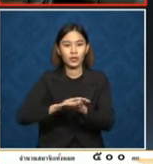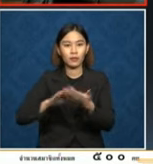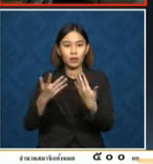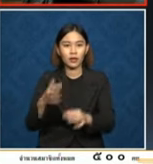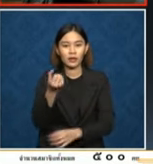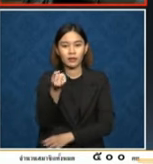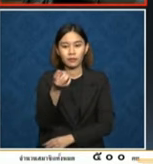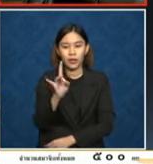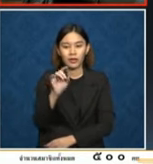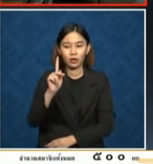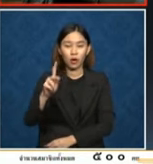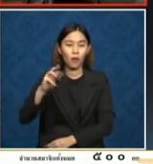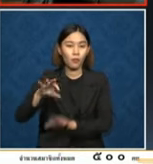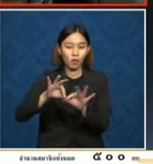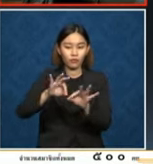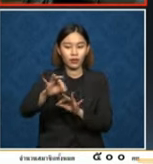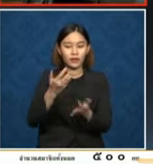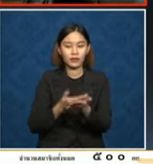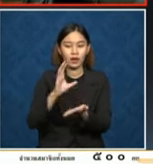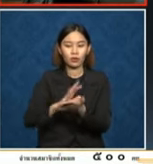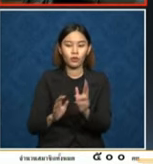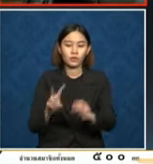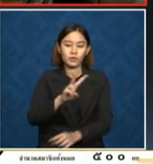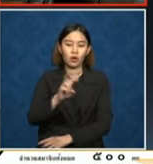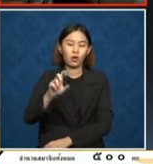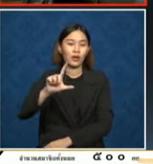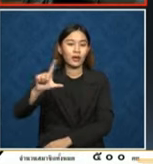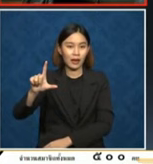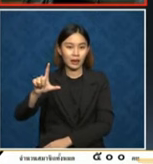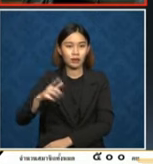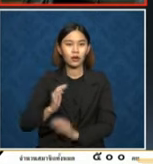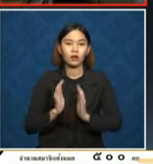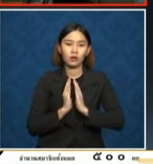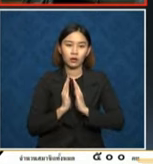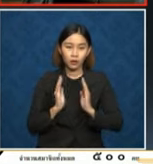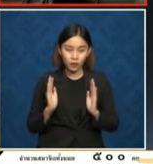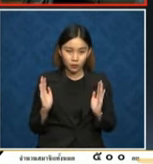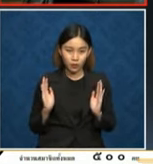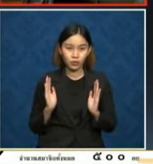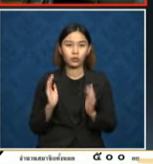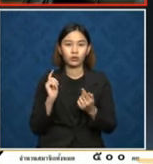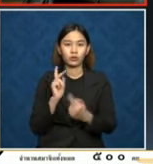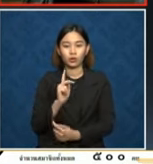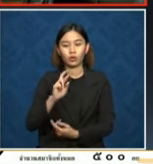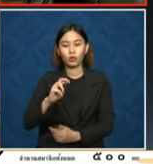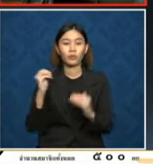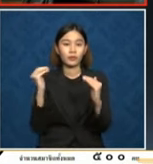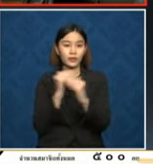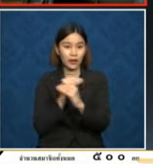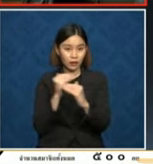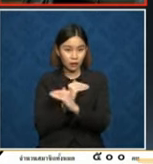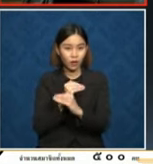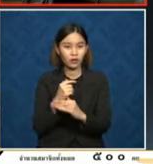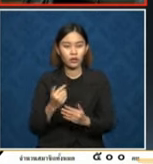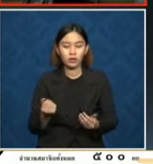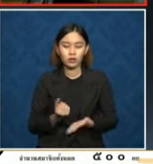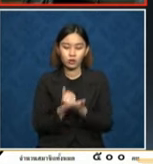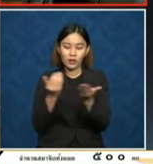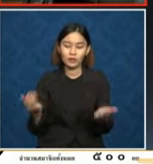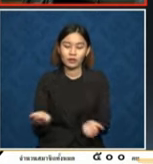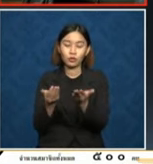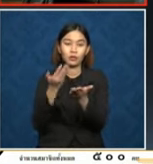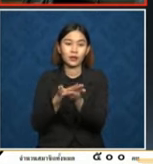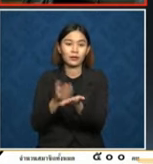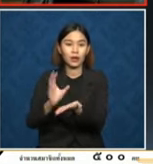จ18กิโลเมตรนะคะเป็นงบประมาณ200ล้านบาทต้องขอกราบขอบพระคุณนะคะกรมทางหลวงที่ได้ผลักดันงบประม